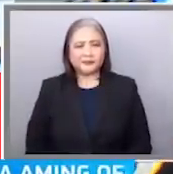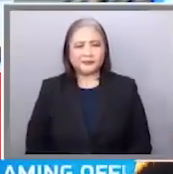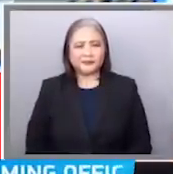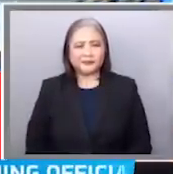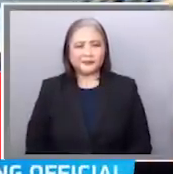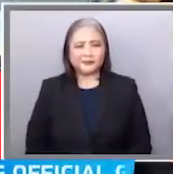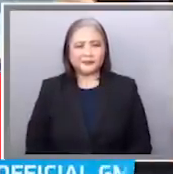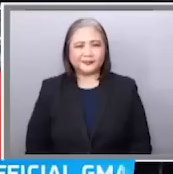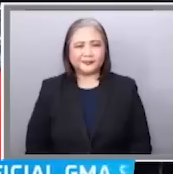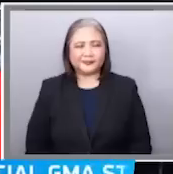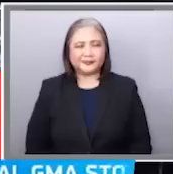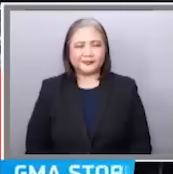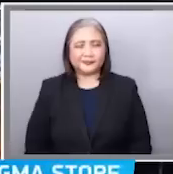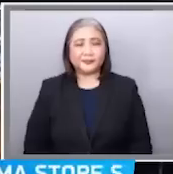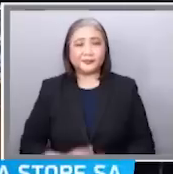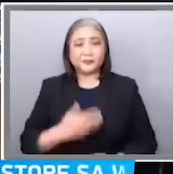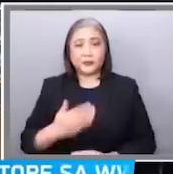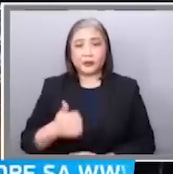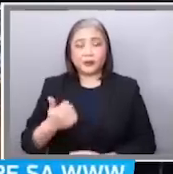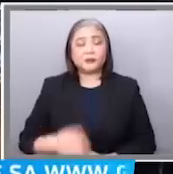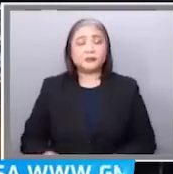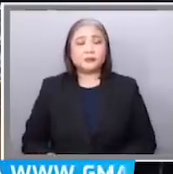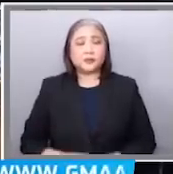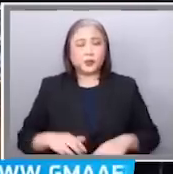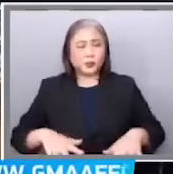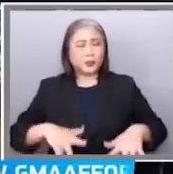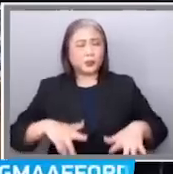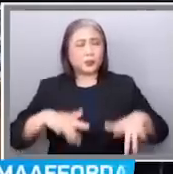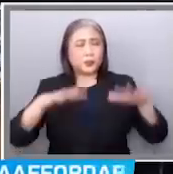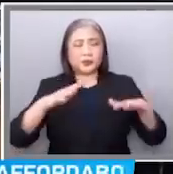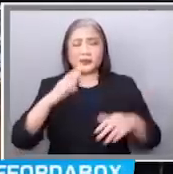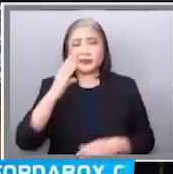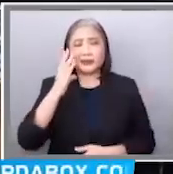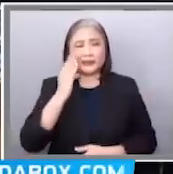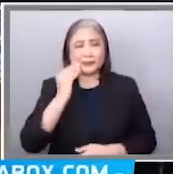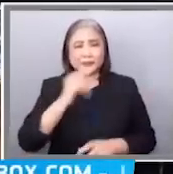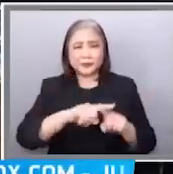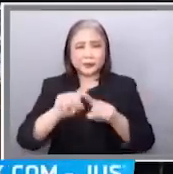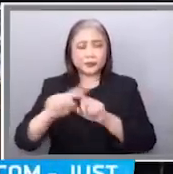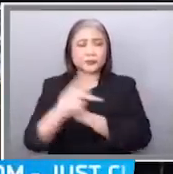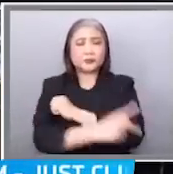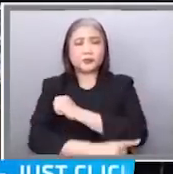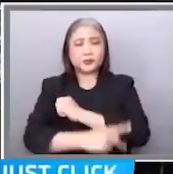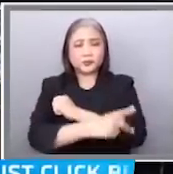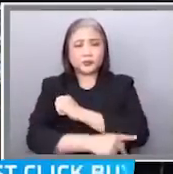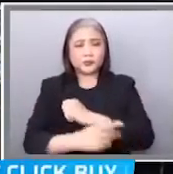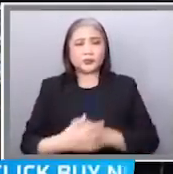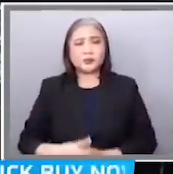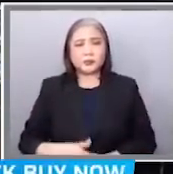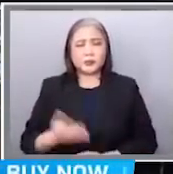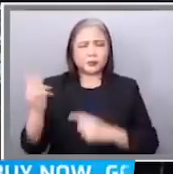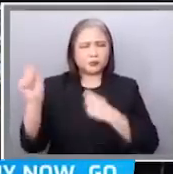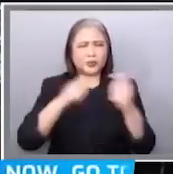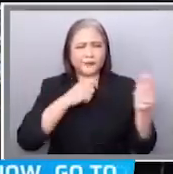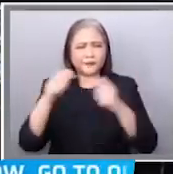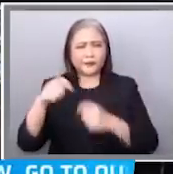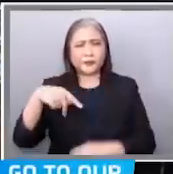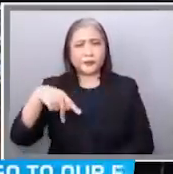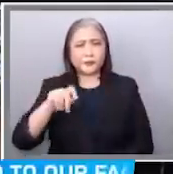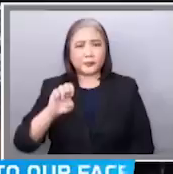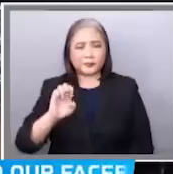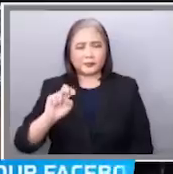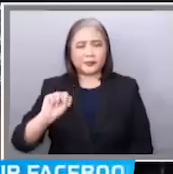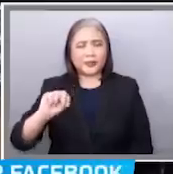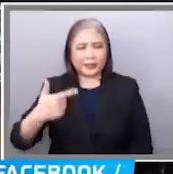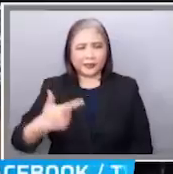Sa ibang balita, matinding baha ang naranasan sa iba't ibang lalawigan nang humagupit ang bagyong ng Paeng nitong weekend.